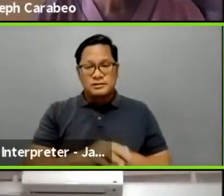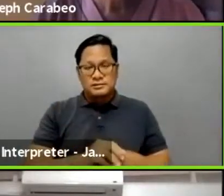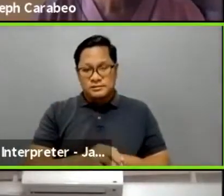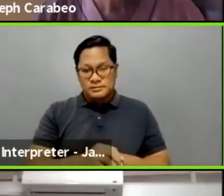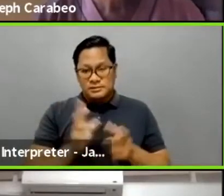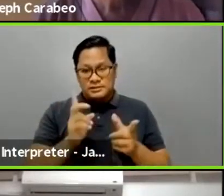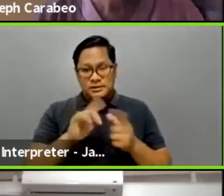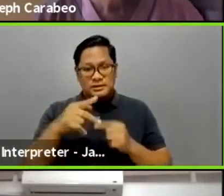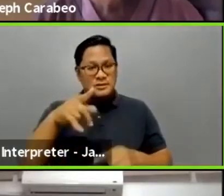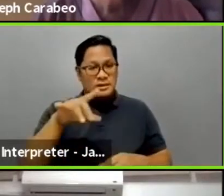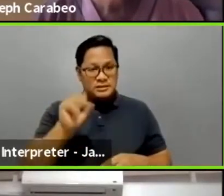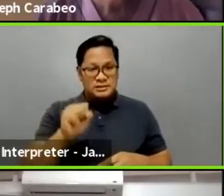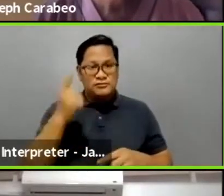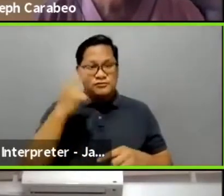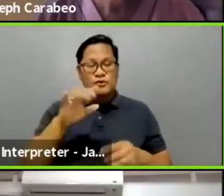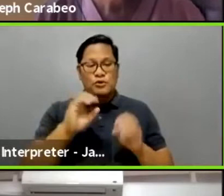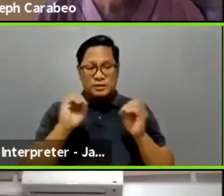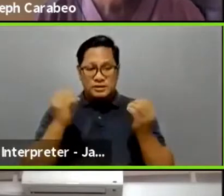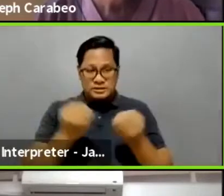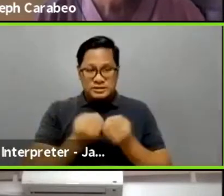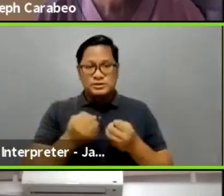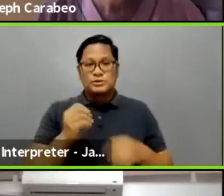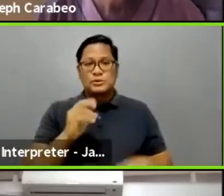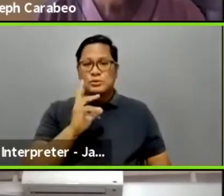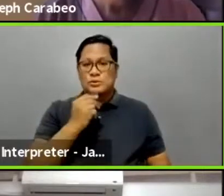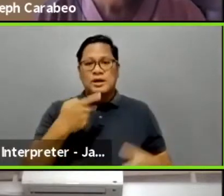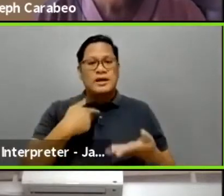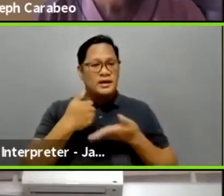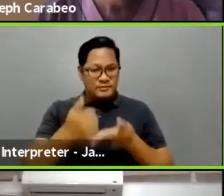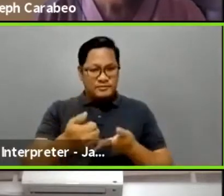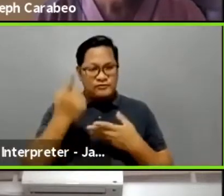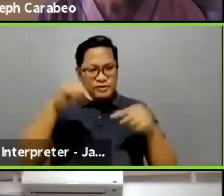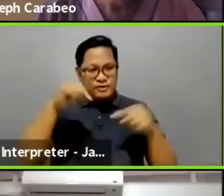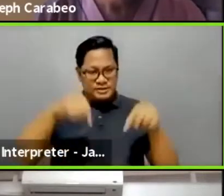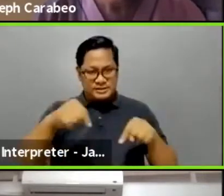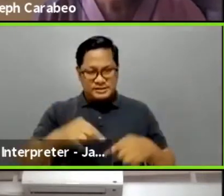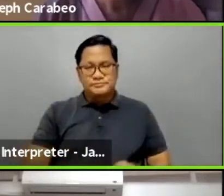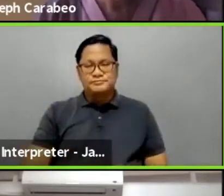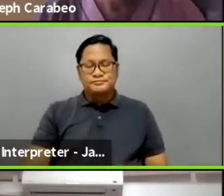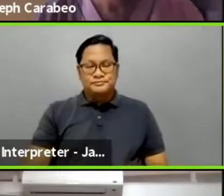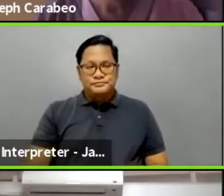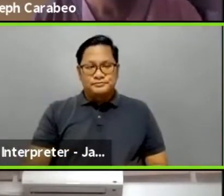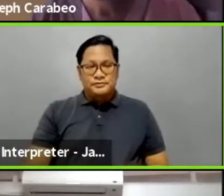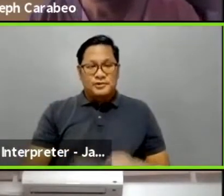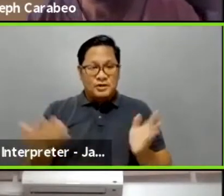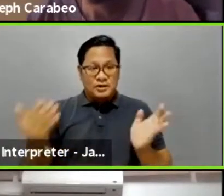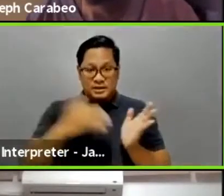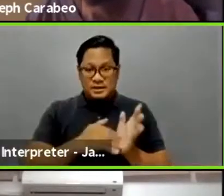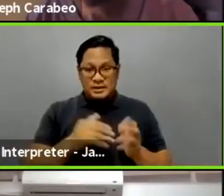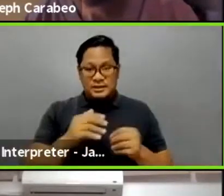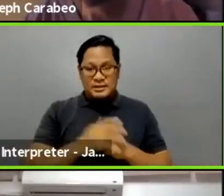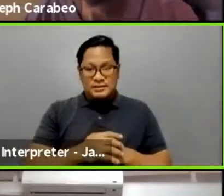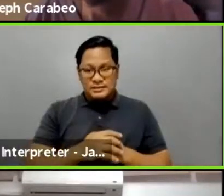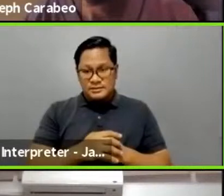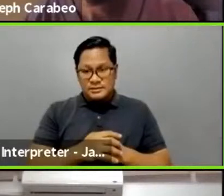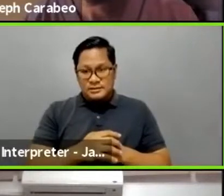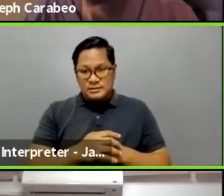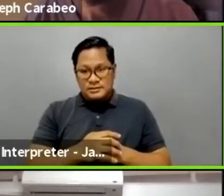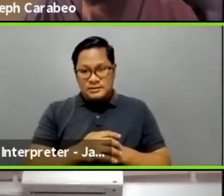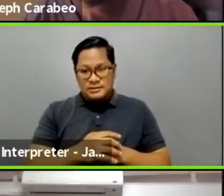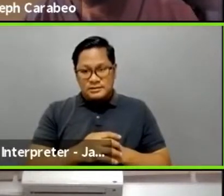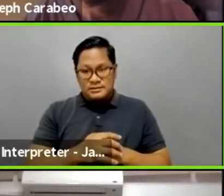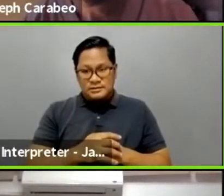the pages of the organizations that helped with this forum. Okay. So again, it is there. There it